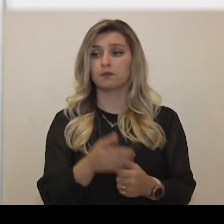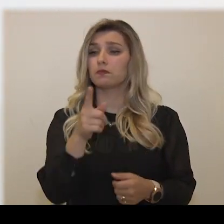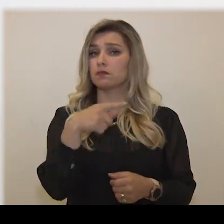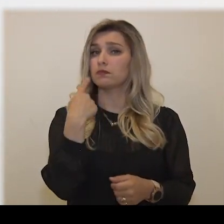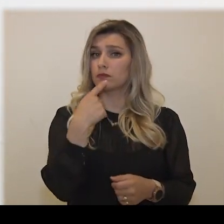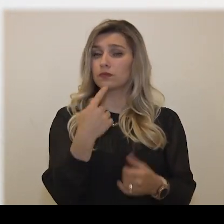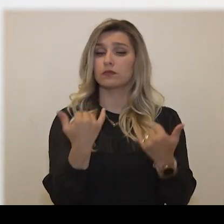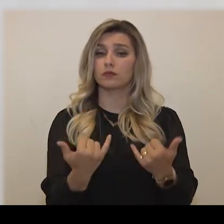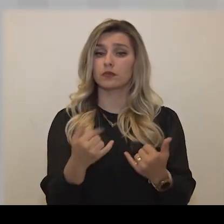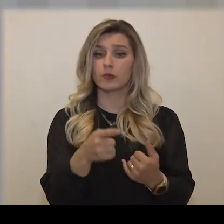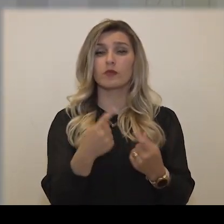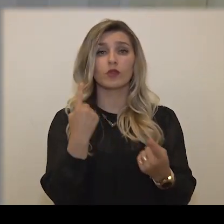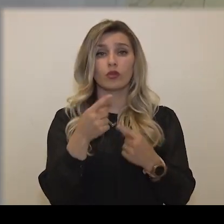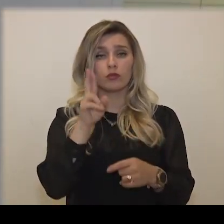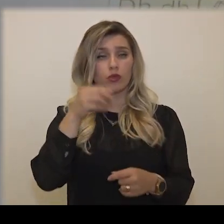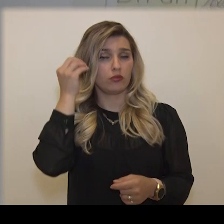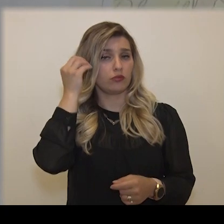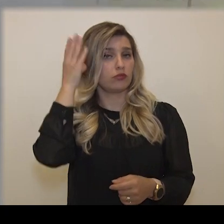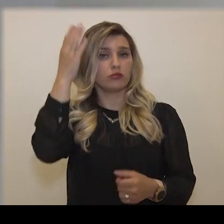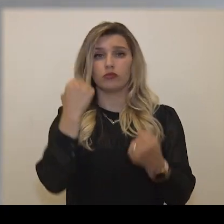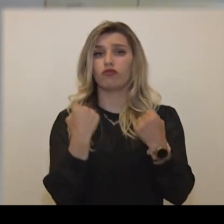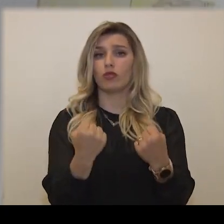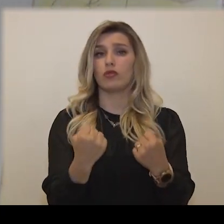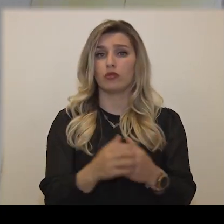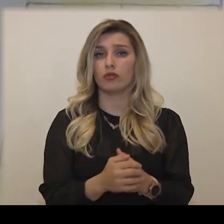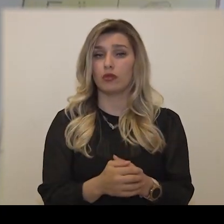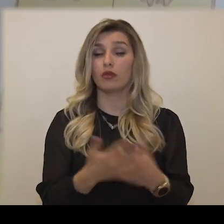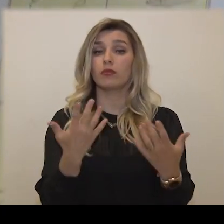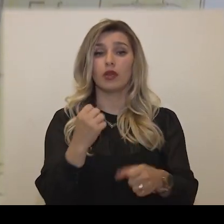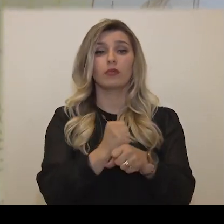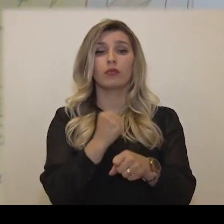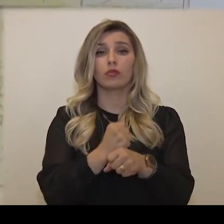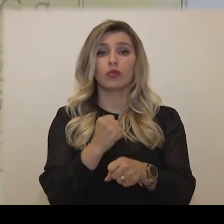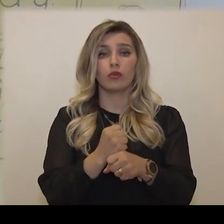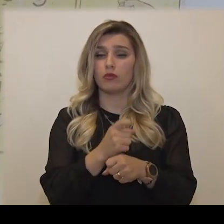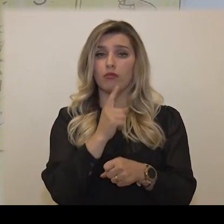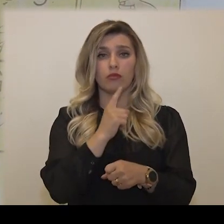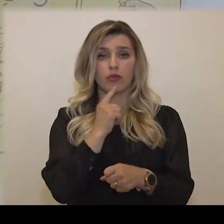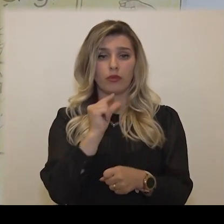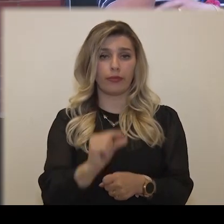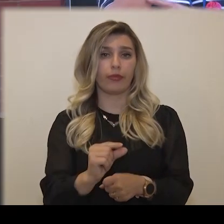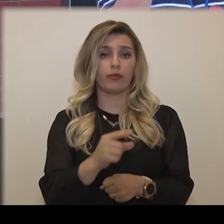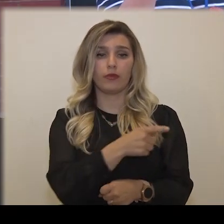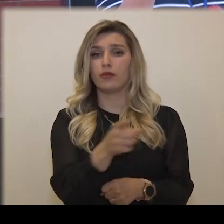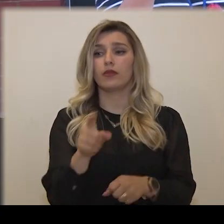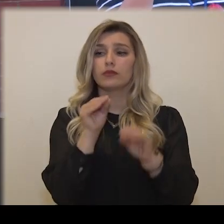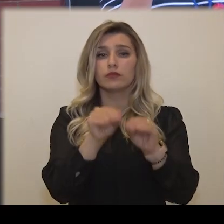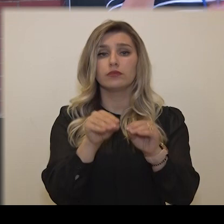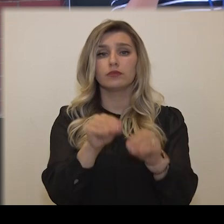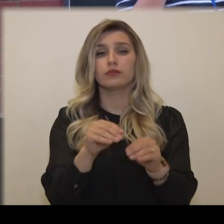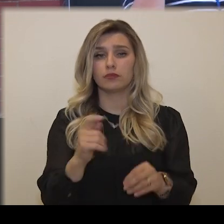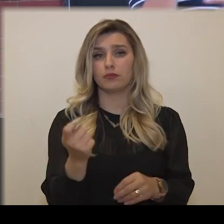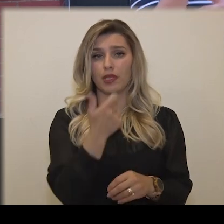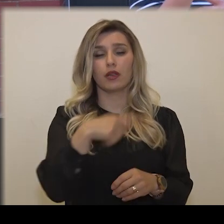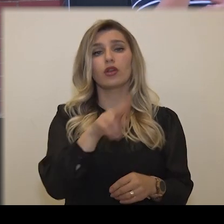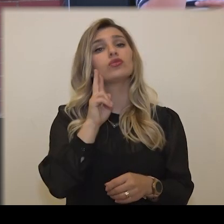sipas tij kanë inteligjencë mjaft të lartë, por puna e vogël më të bën që të shurdhërit të jenë ndër personat më